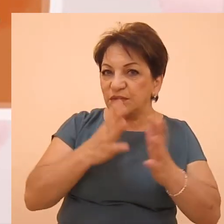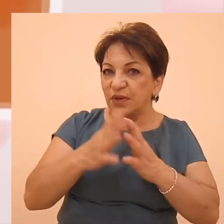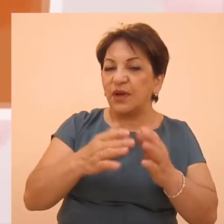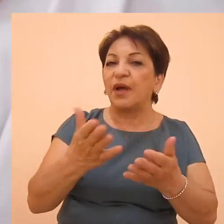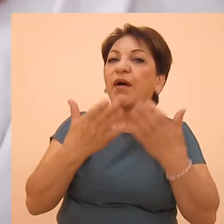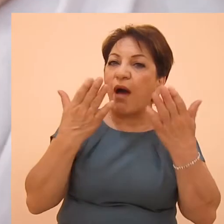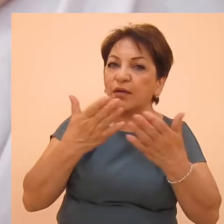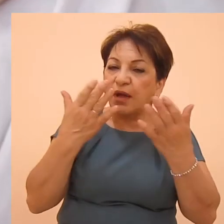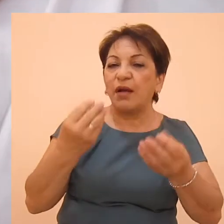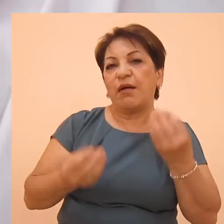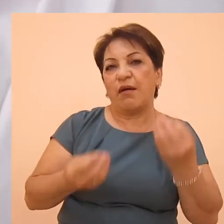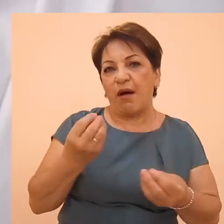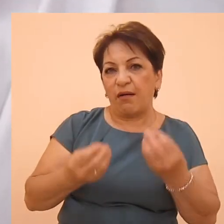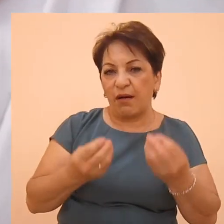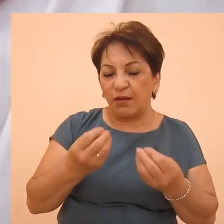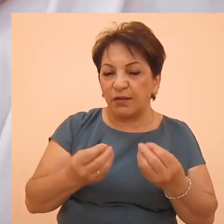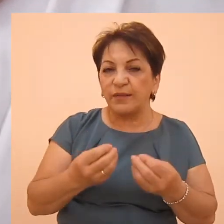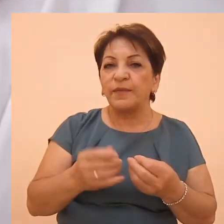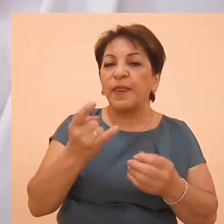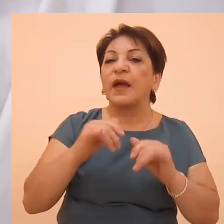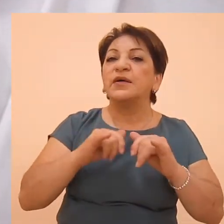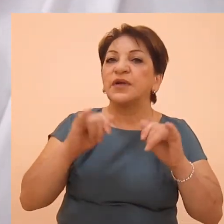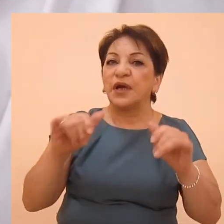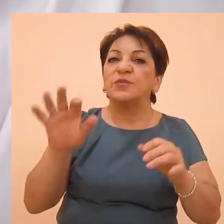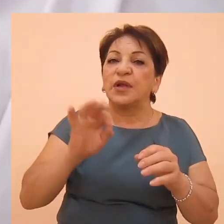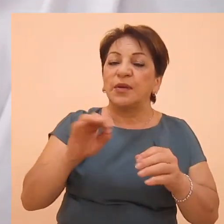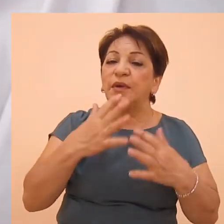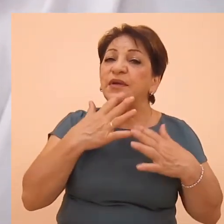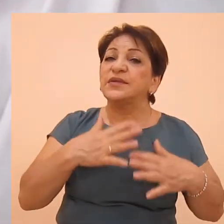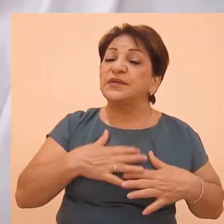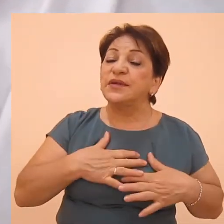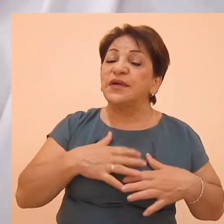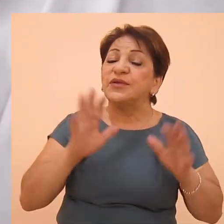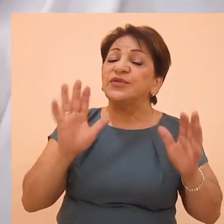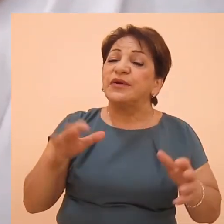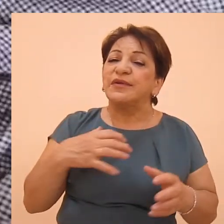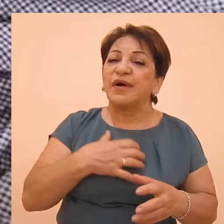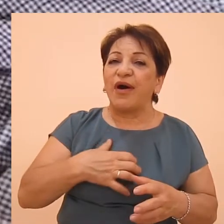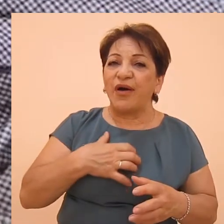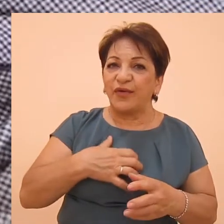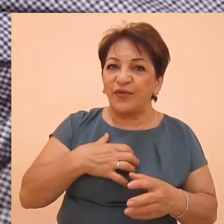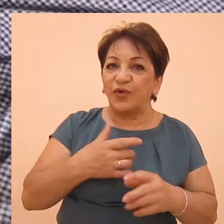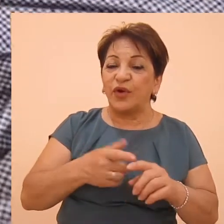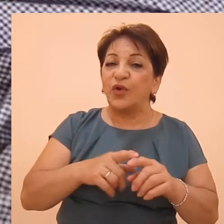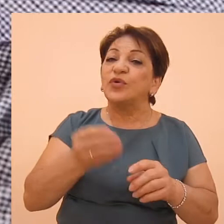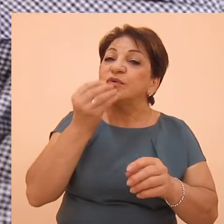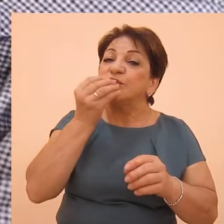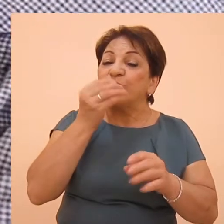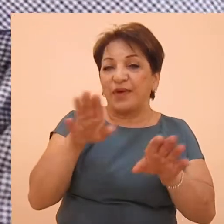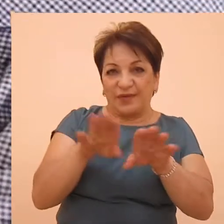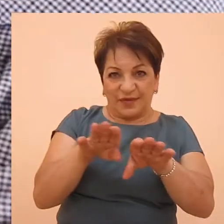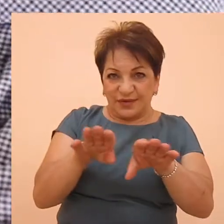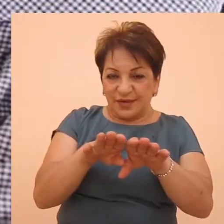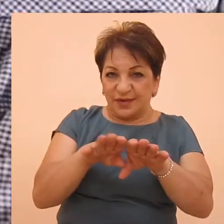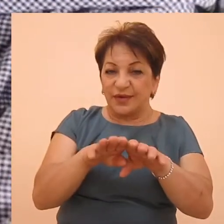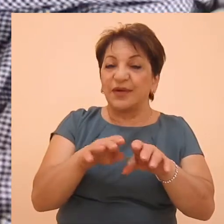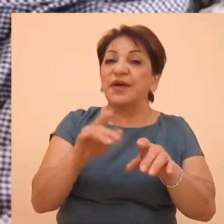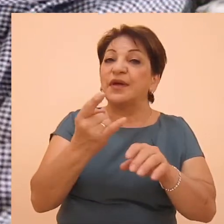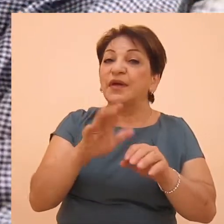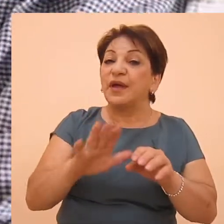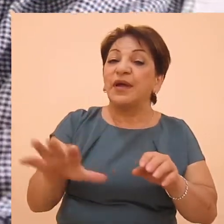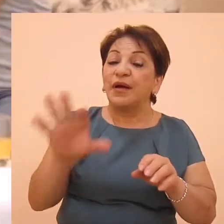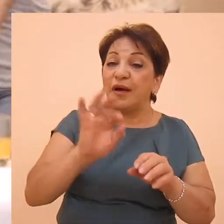խաղալ։ Երեխայի զարգացման համար սերը նույնքան կարևոր է, որքան սննդարար ուտելիքը։